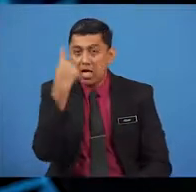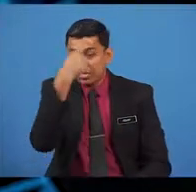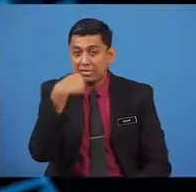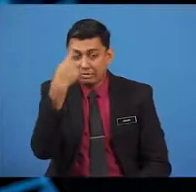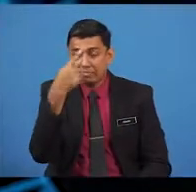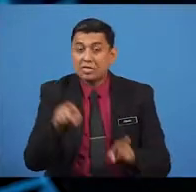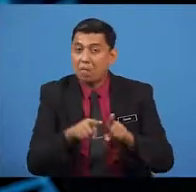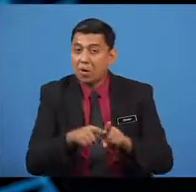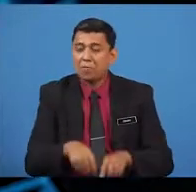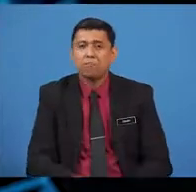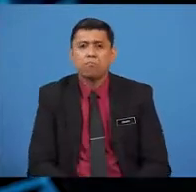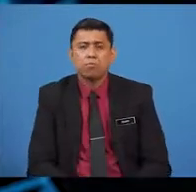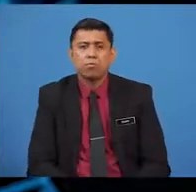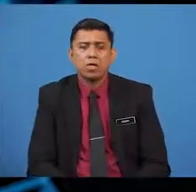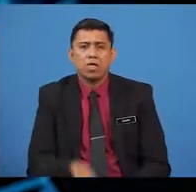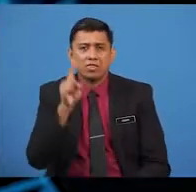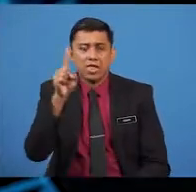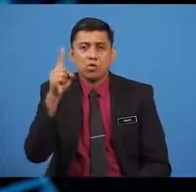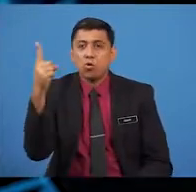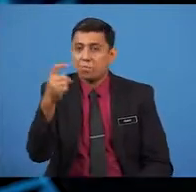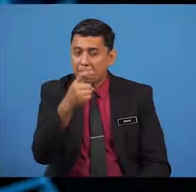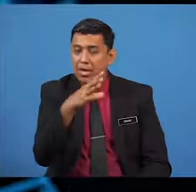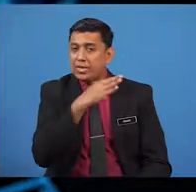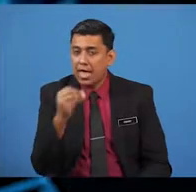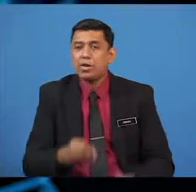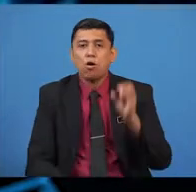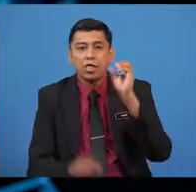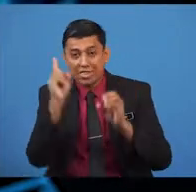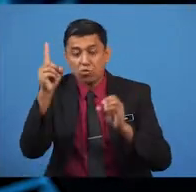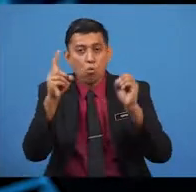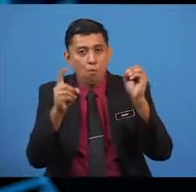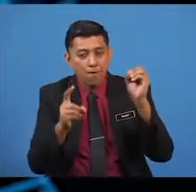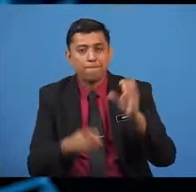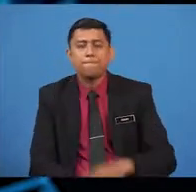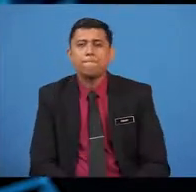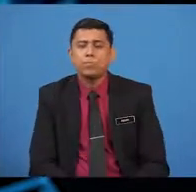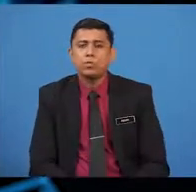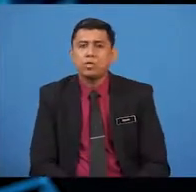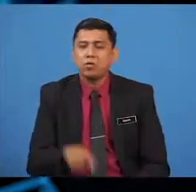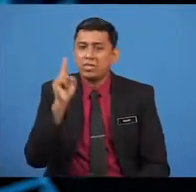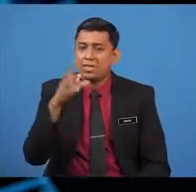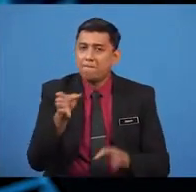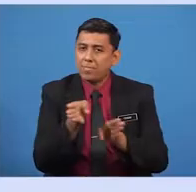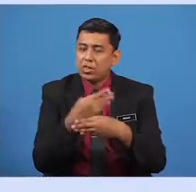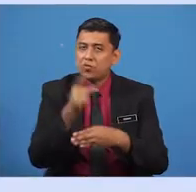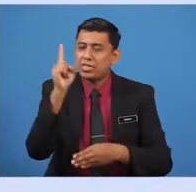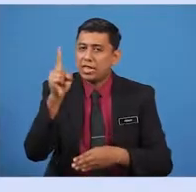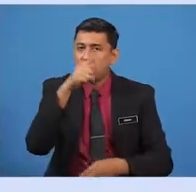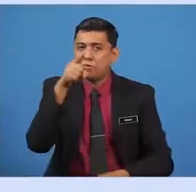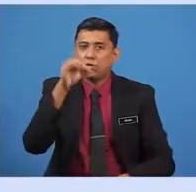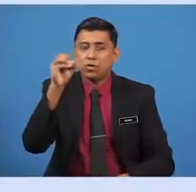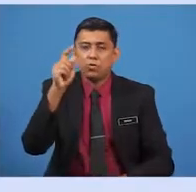kembar siam terdiri daripada satu sperma dan satu ovum dan membentuk satu